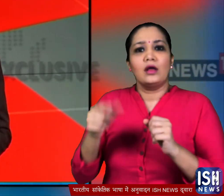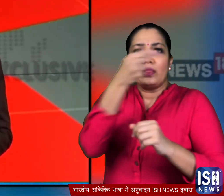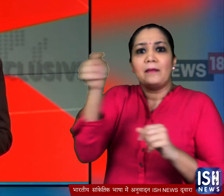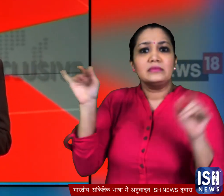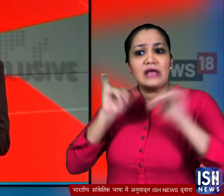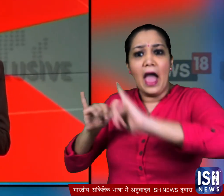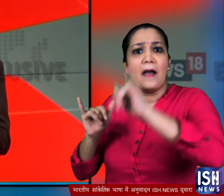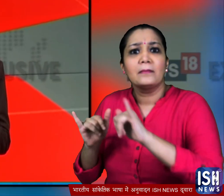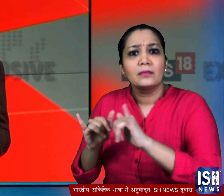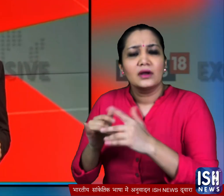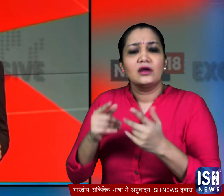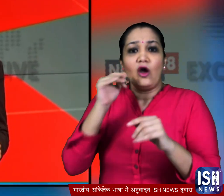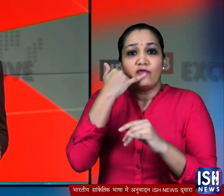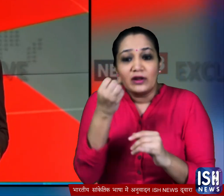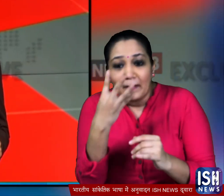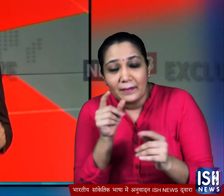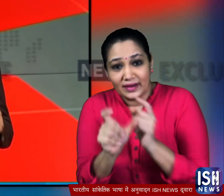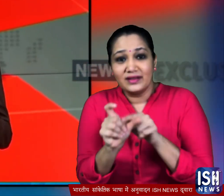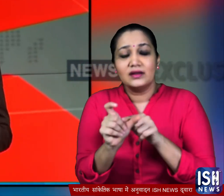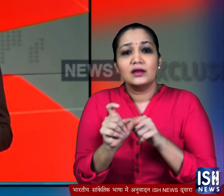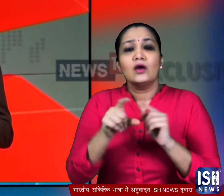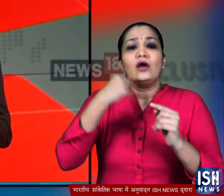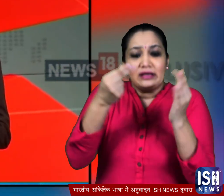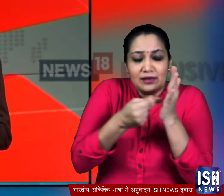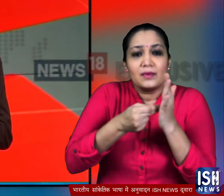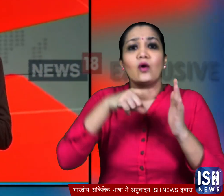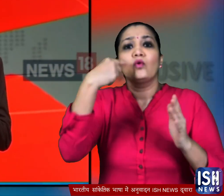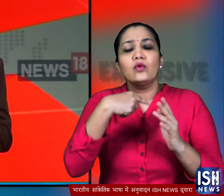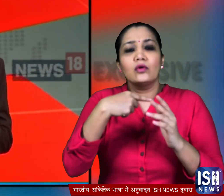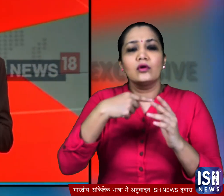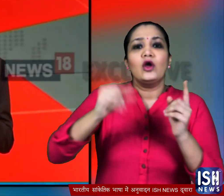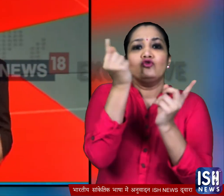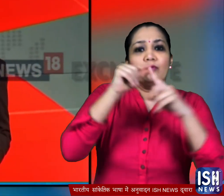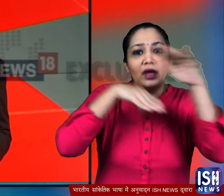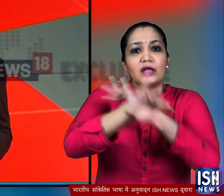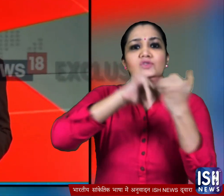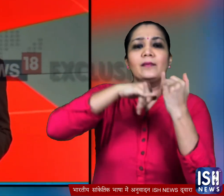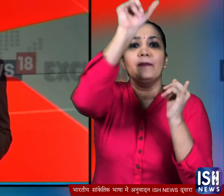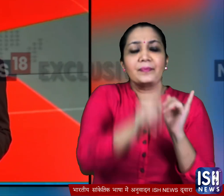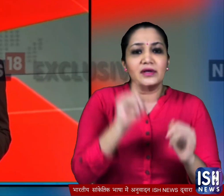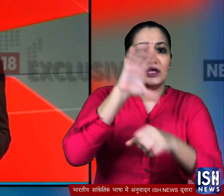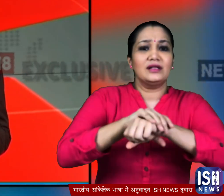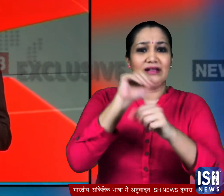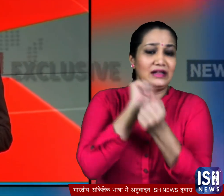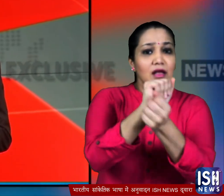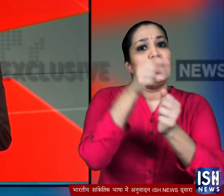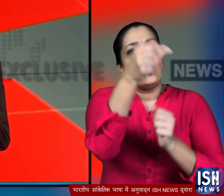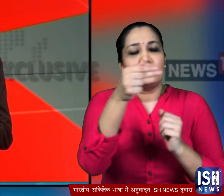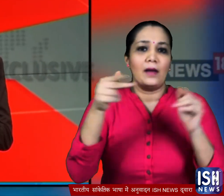एक ही है, और पार्सल पर जो फोन नंबर लिखा था उसका सिम कार्ड यूपी के शामली में पकड़े गए संदिग्ध की